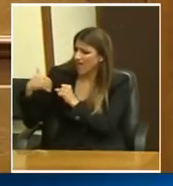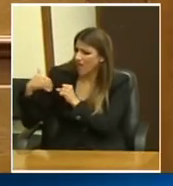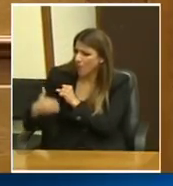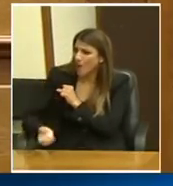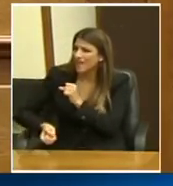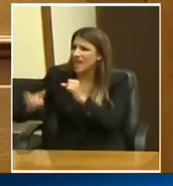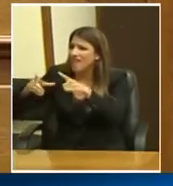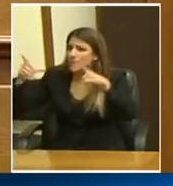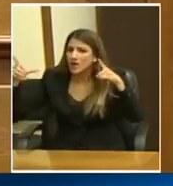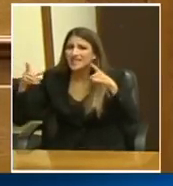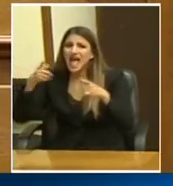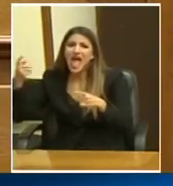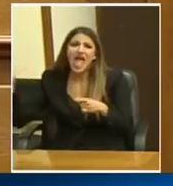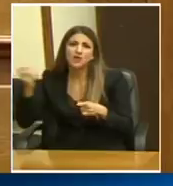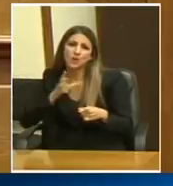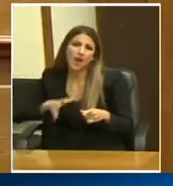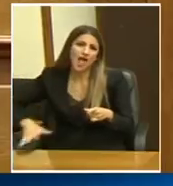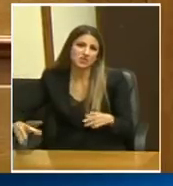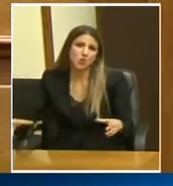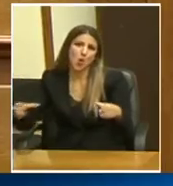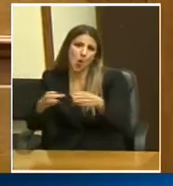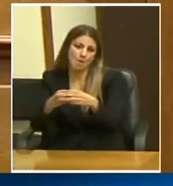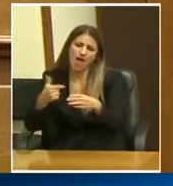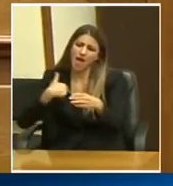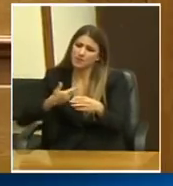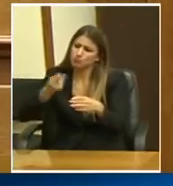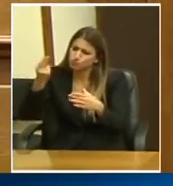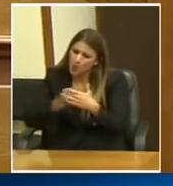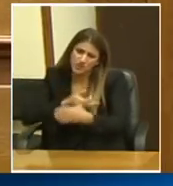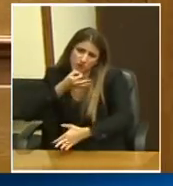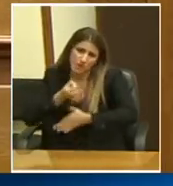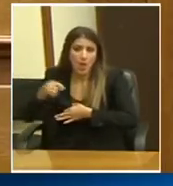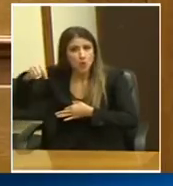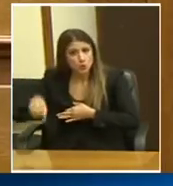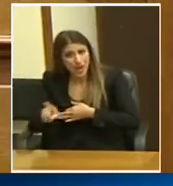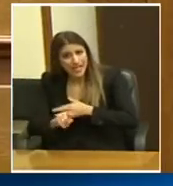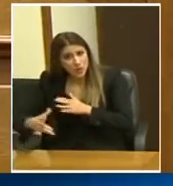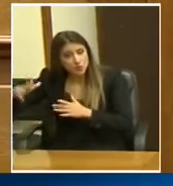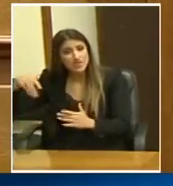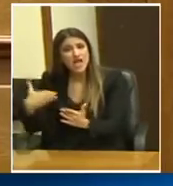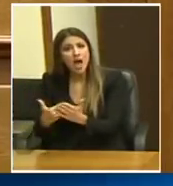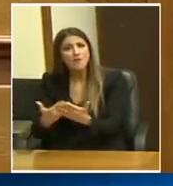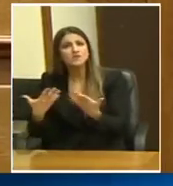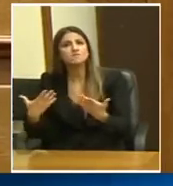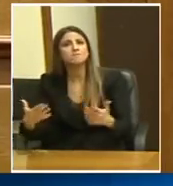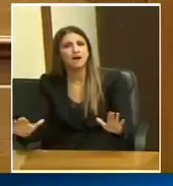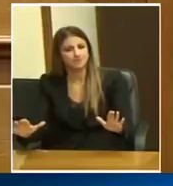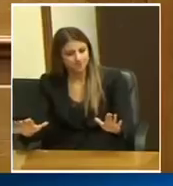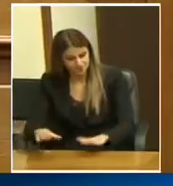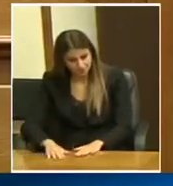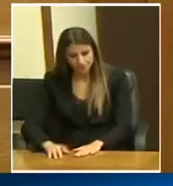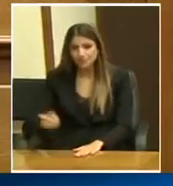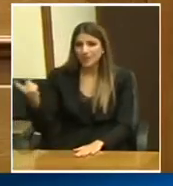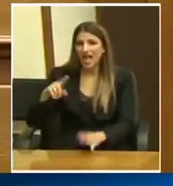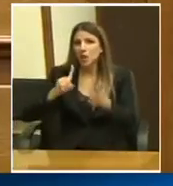ένα εθνολαϊκιστικό κόμμα. Κλείνω με το 4ο παράδοξο, το σημαντικότερο κατά τη γνώμη μου και το πιο ανυπόφορο, το εθνικιστικό